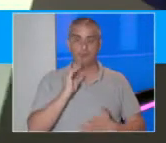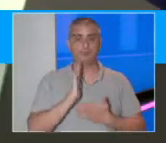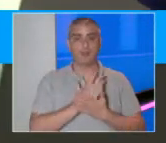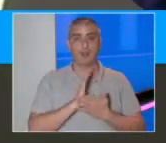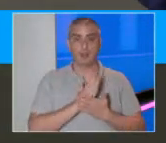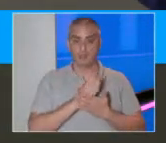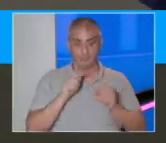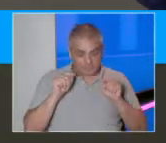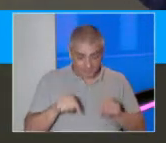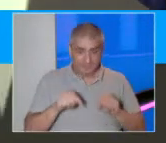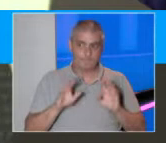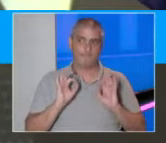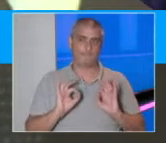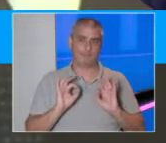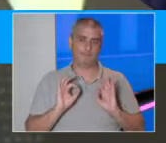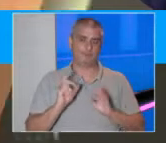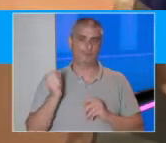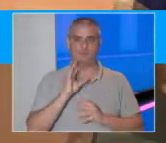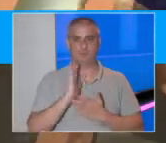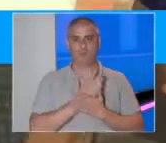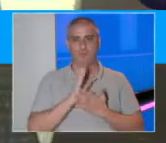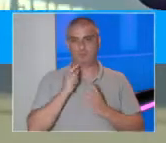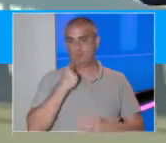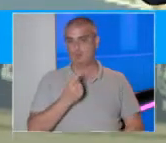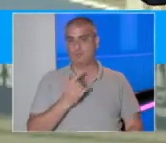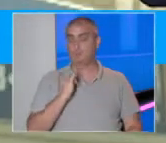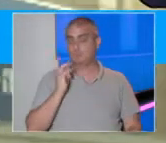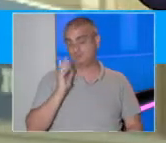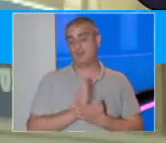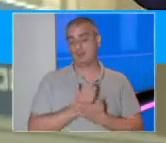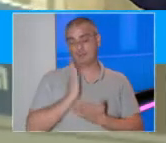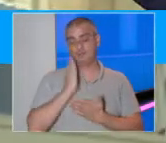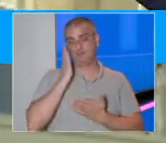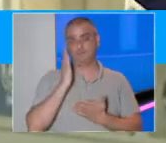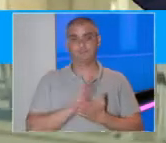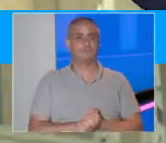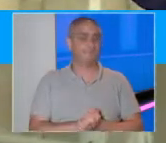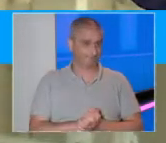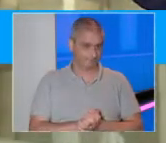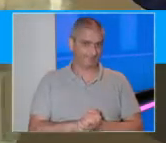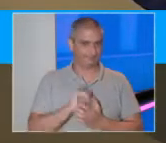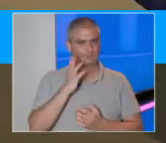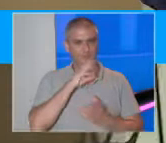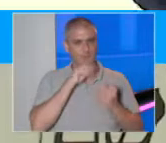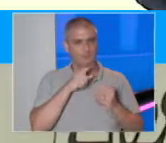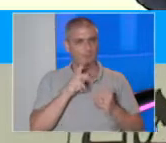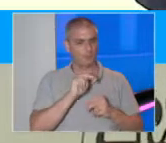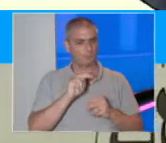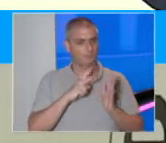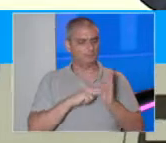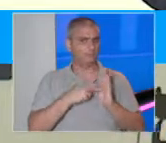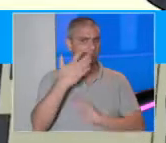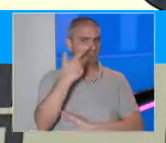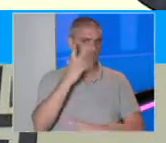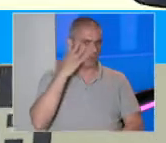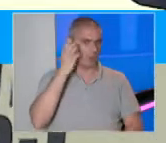הכרעות, אז זה באמת שבוע של הכרעות, צריך לומר. צריך להכריע פשוט, אין דבר אחר. יניר, בוא נדבר קצת על עניינים מדיניים